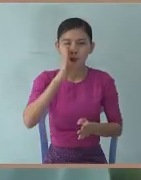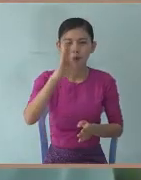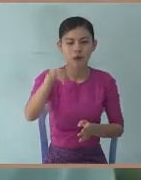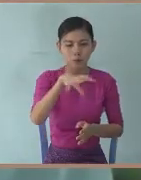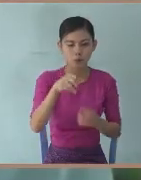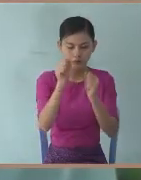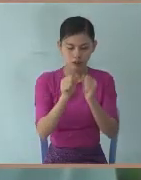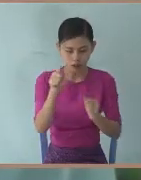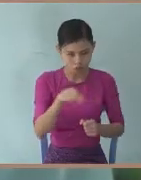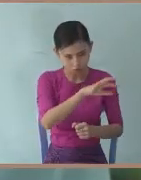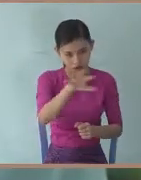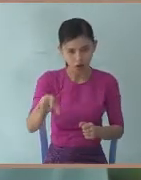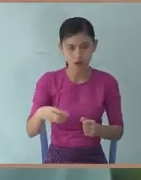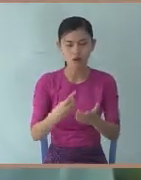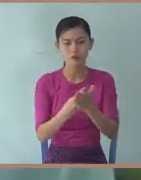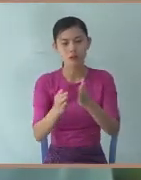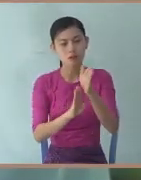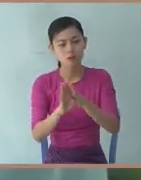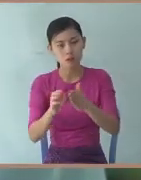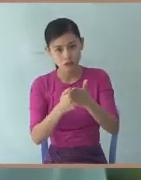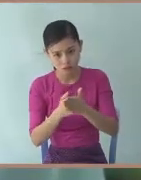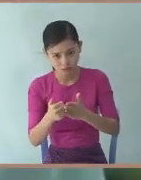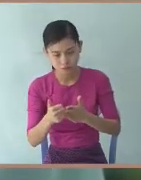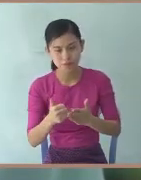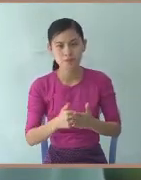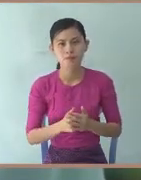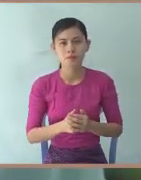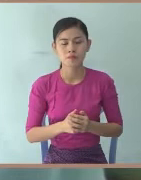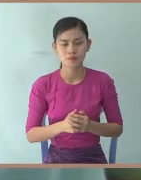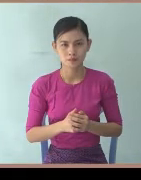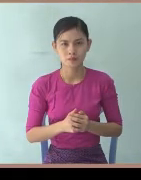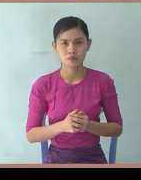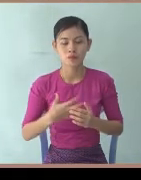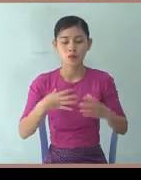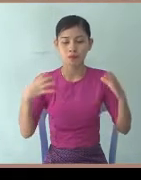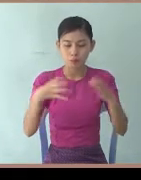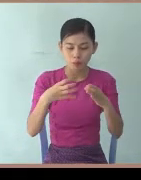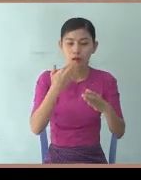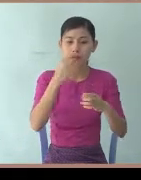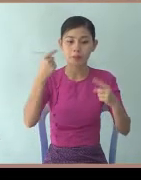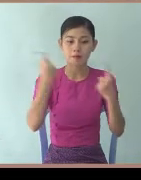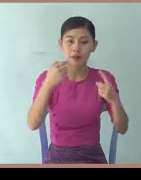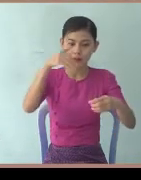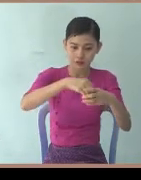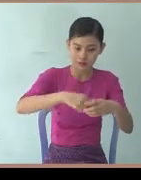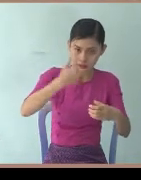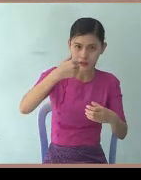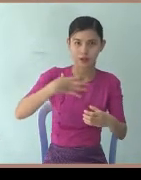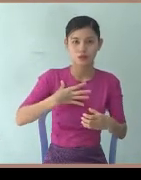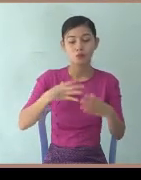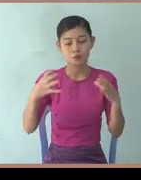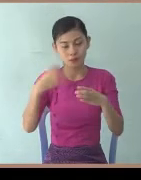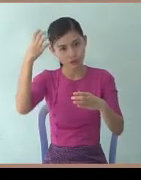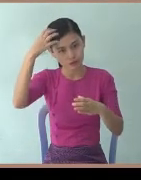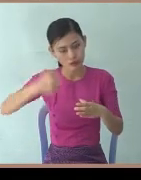ဝေးလံခေါင်ပါဟလာခေါင်ပါတဲ့ဒေတာတွေအတွက်ကတော့ဒါကျွန်တော်တို့ကျွန်တော်တို့ပါတီတာအစိုးရဖွင့်နိုင်